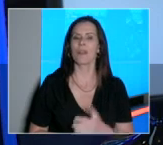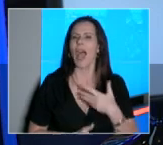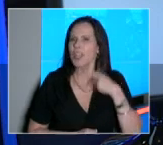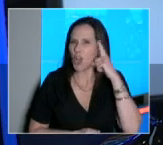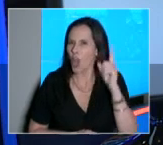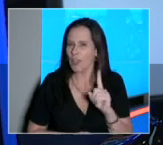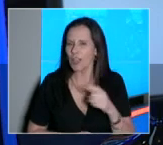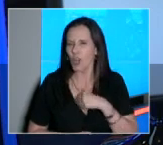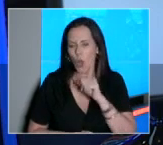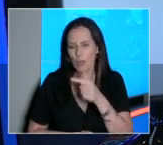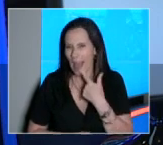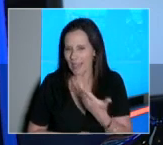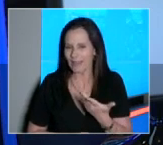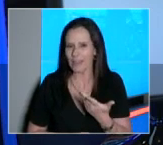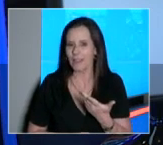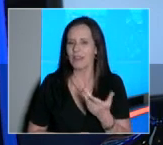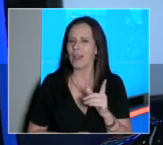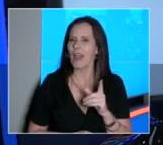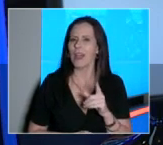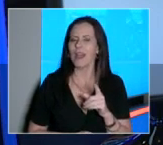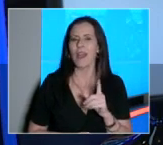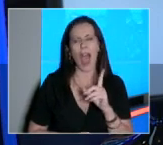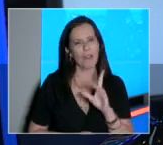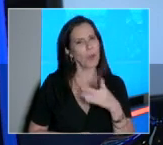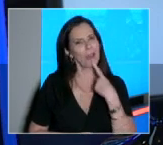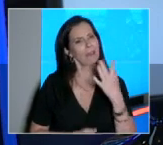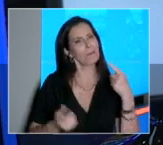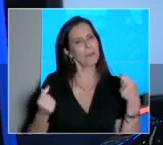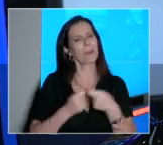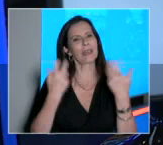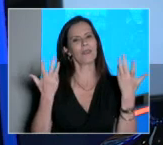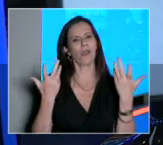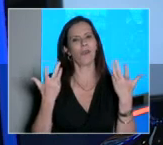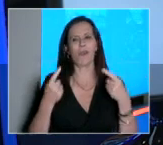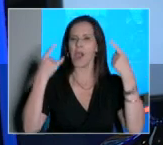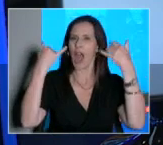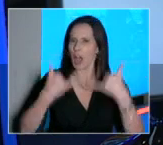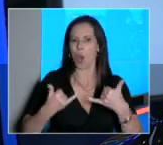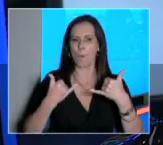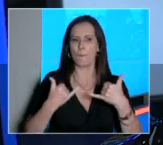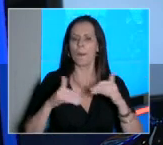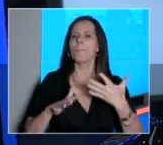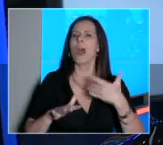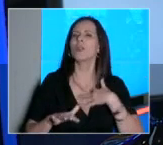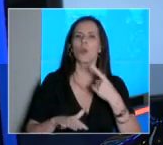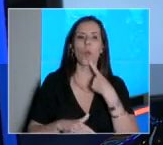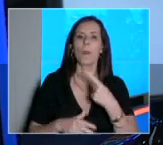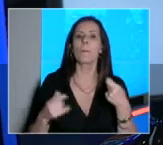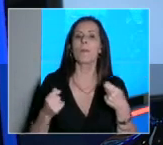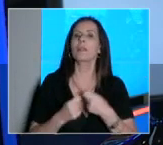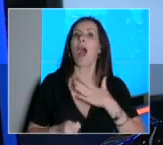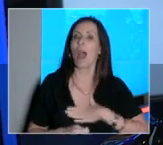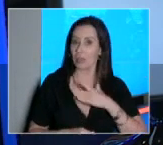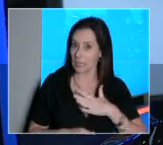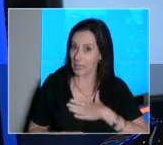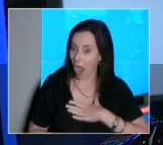אני לא יודע, אני לא רוצה לדבר באופן כללי, אווירה וכו' וכו' בארץ, אבל בוא נדבר רגע מבחינת היום הזה. על מה אנחנו מדברים מבחינת החג?